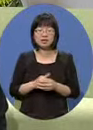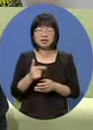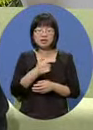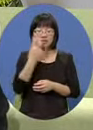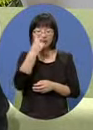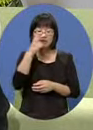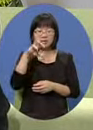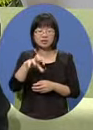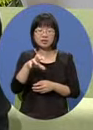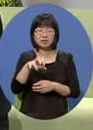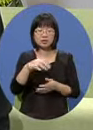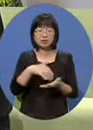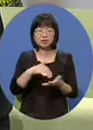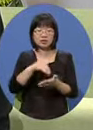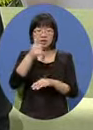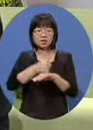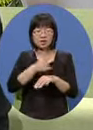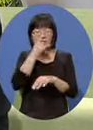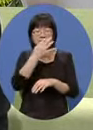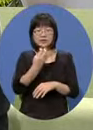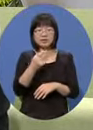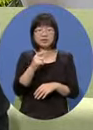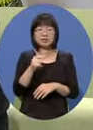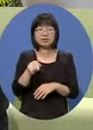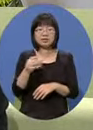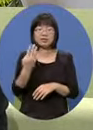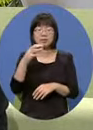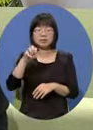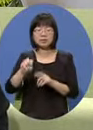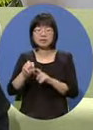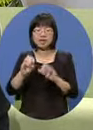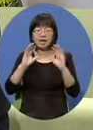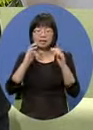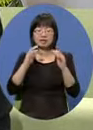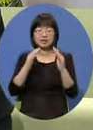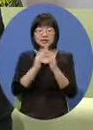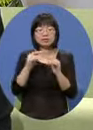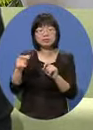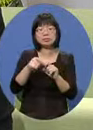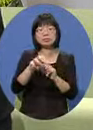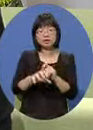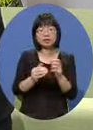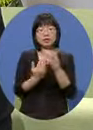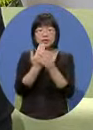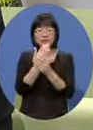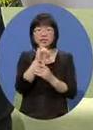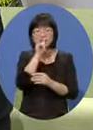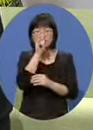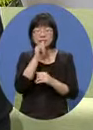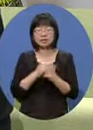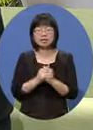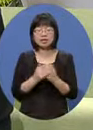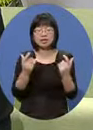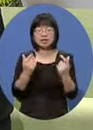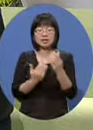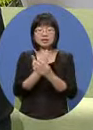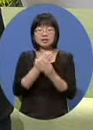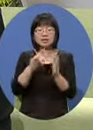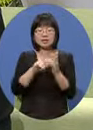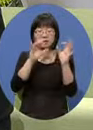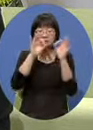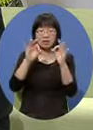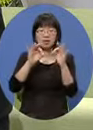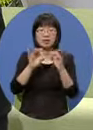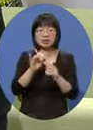대검찰청에서 통계를 내보니까 41.4%가 아이의 주거지 주변에서 사건이 일어났다고 하고요. 예. 일어나는 시간대도